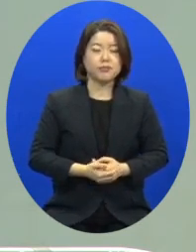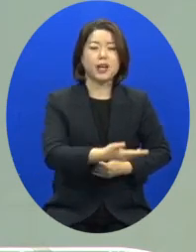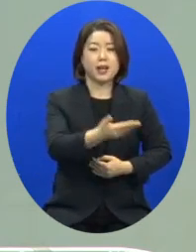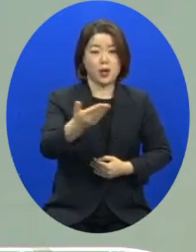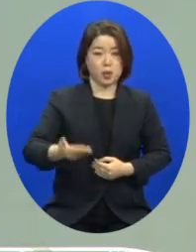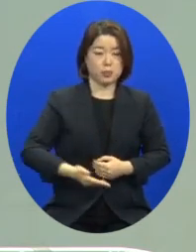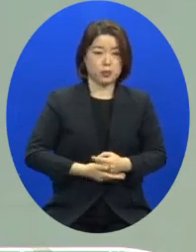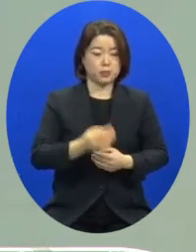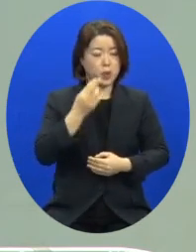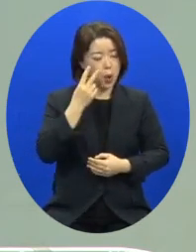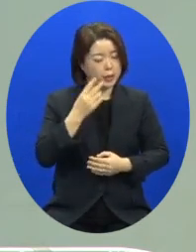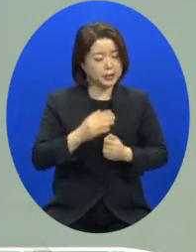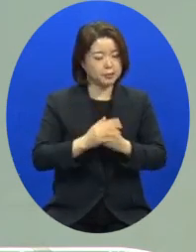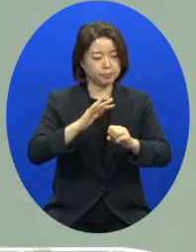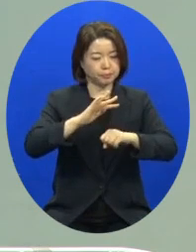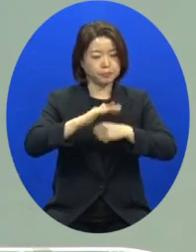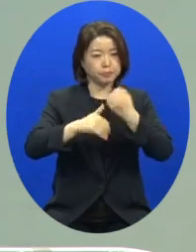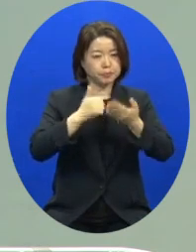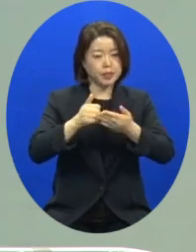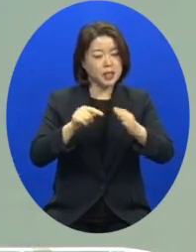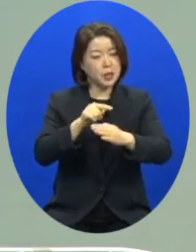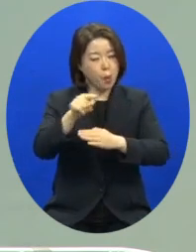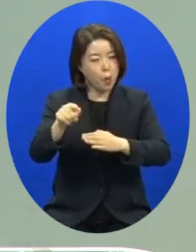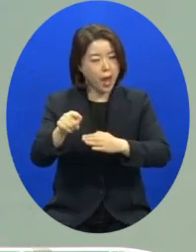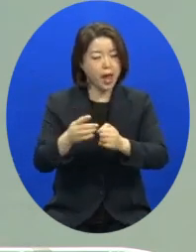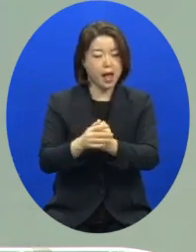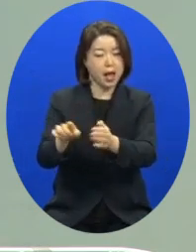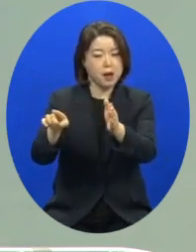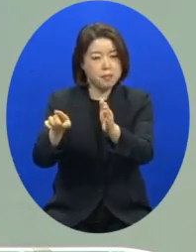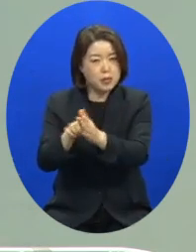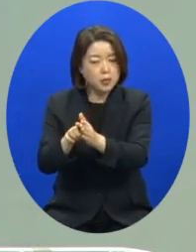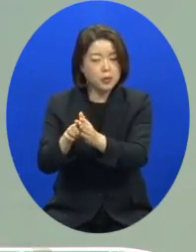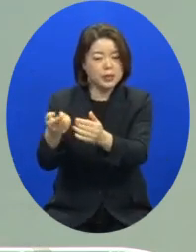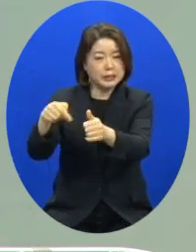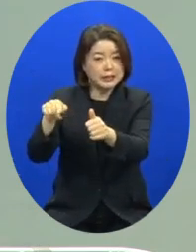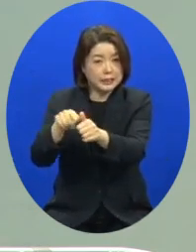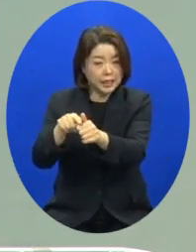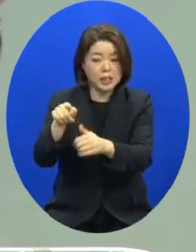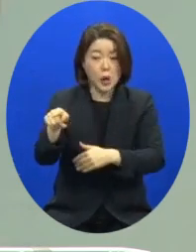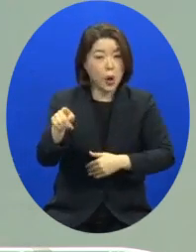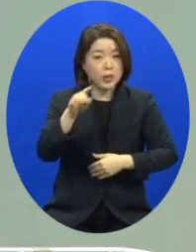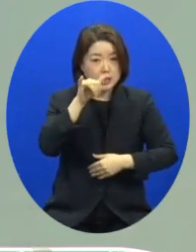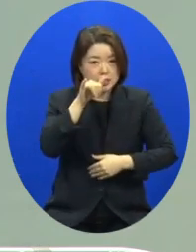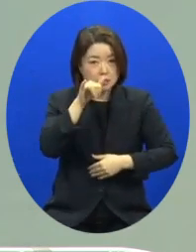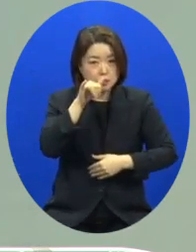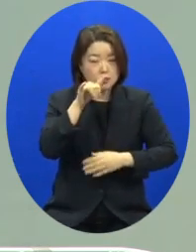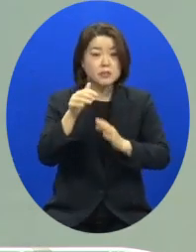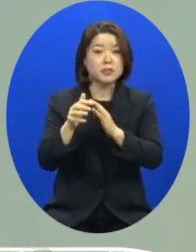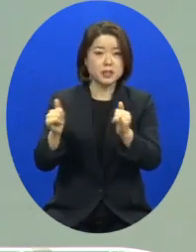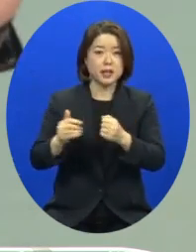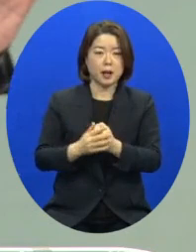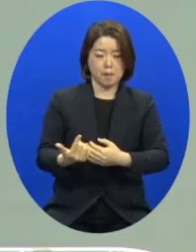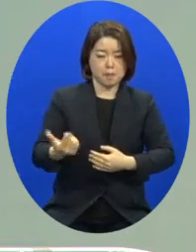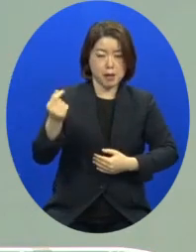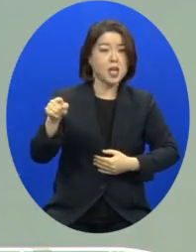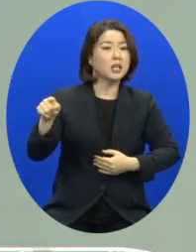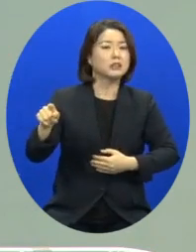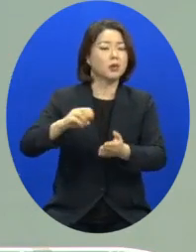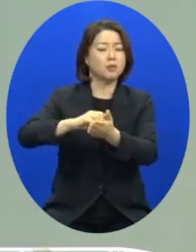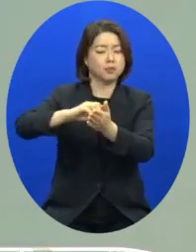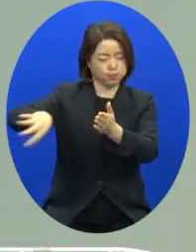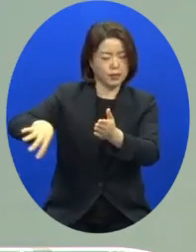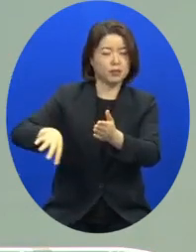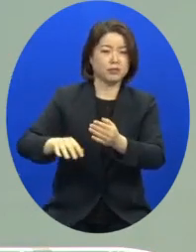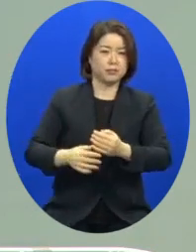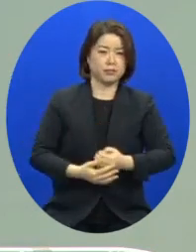여러분 혹시 하나님 외에 따로 믿고 의지하는 대상이 혹 있으신 분들 빨리 정리하셔야